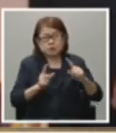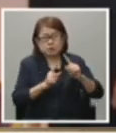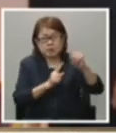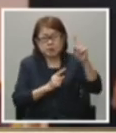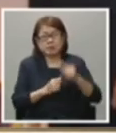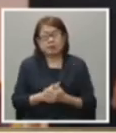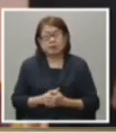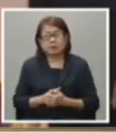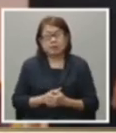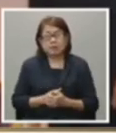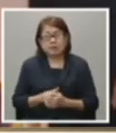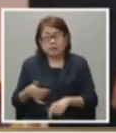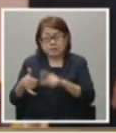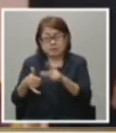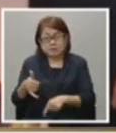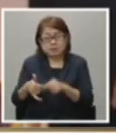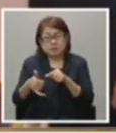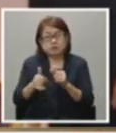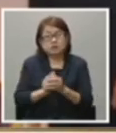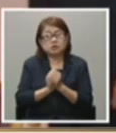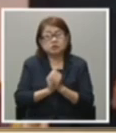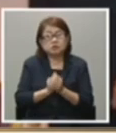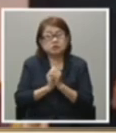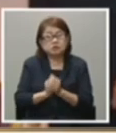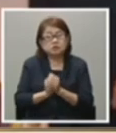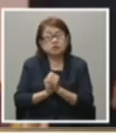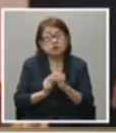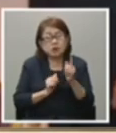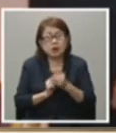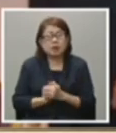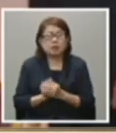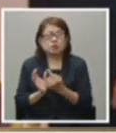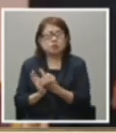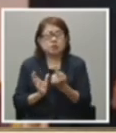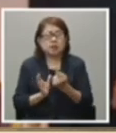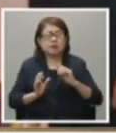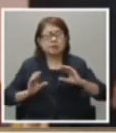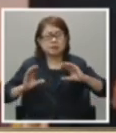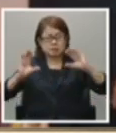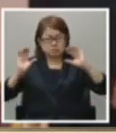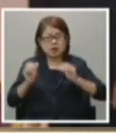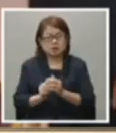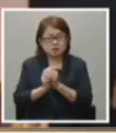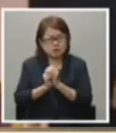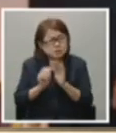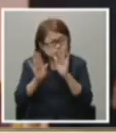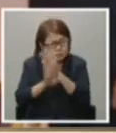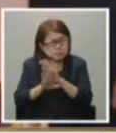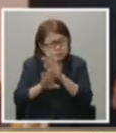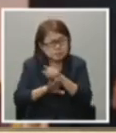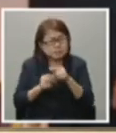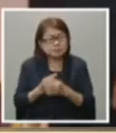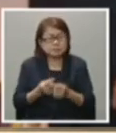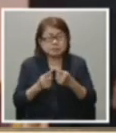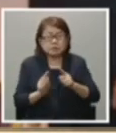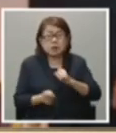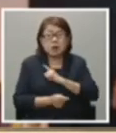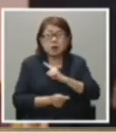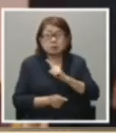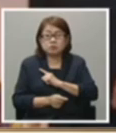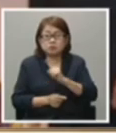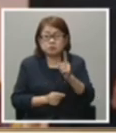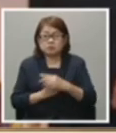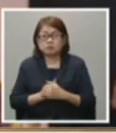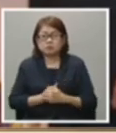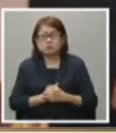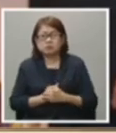อาลีบาบาเนี่ยทำตัวแทบจะเป็นตัวแทนของรัฐบาลจีนนะคะแต่มีหน้าที่จู่โจมด้าน